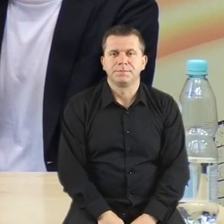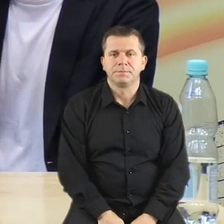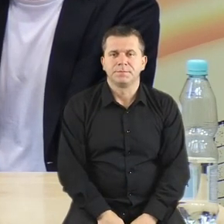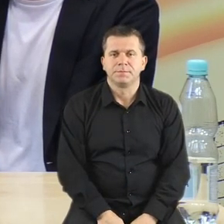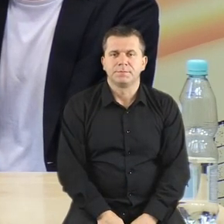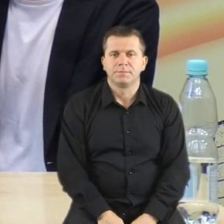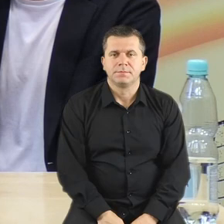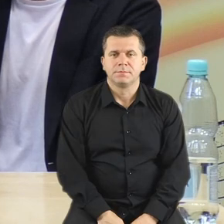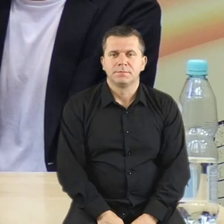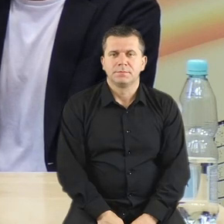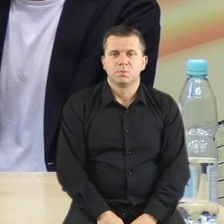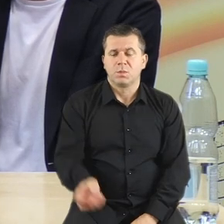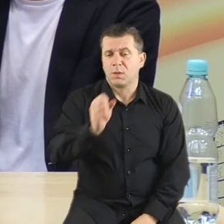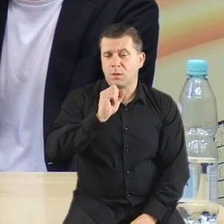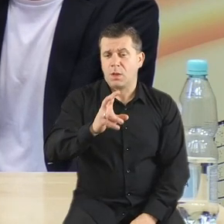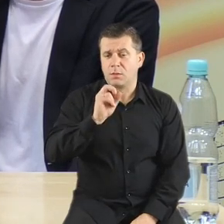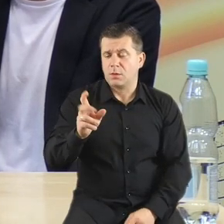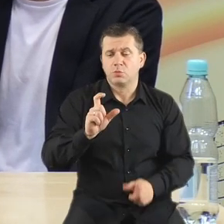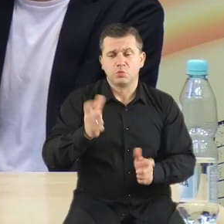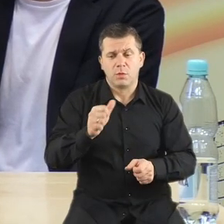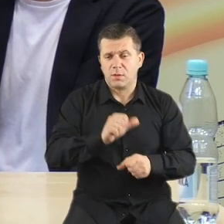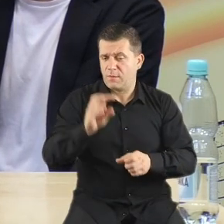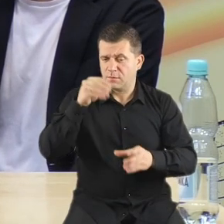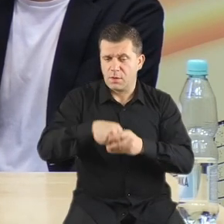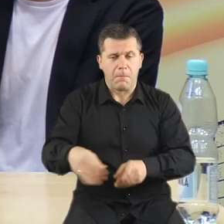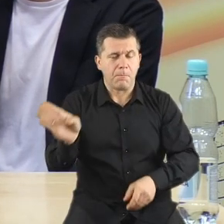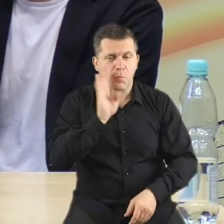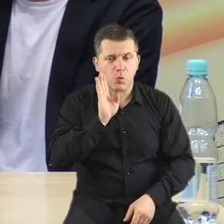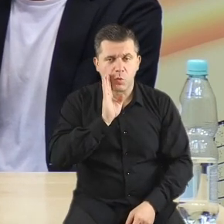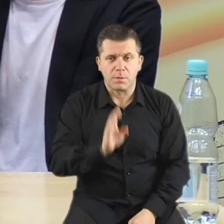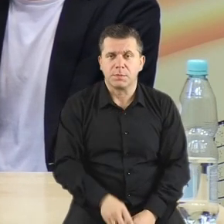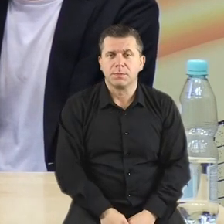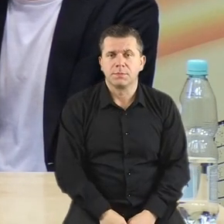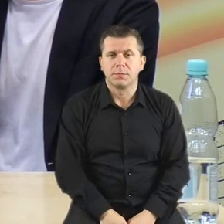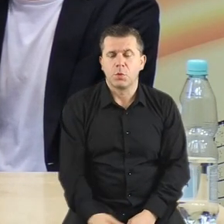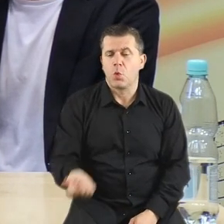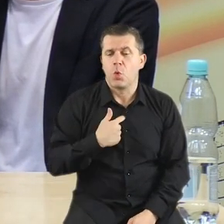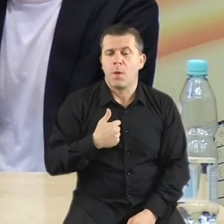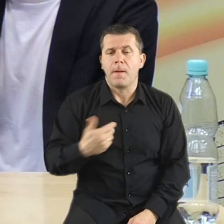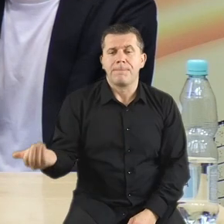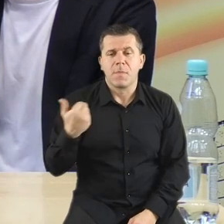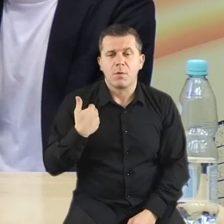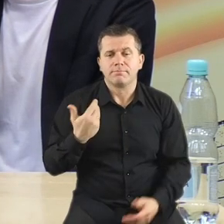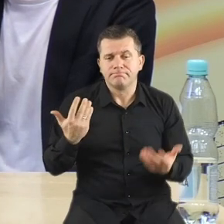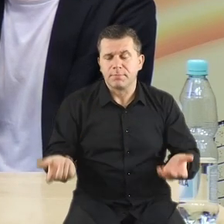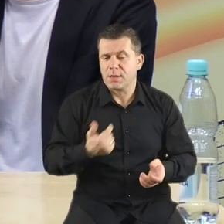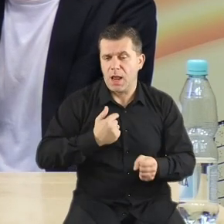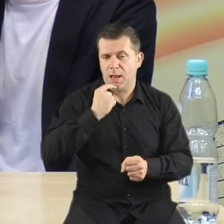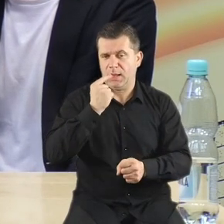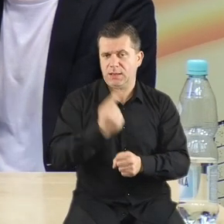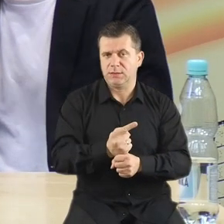Tak, gdzieś to jest coś w tym jest na pewno podobnego. No, u mnie było tak, że ja